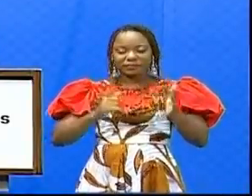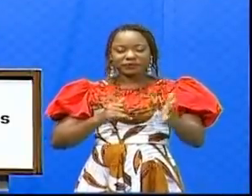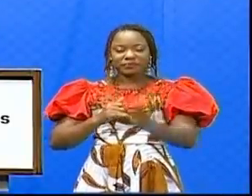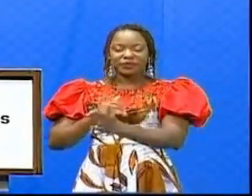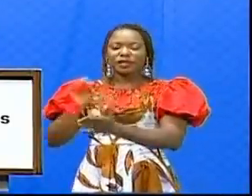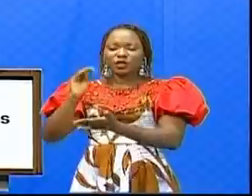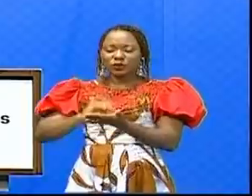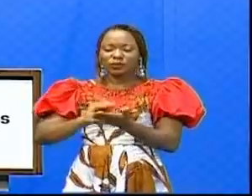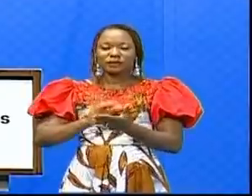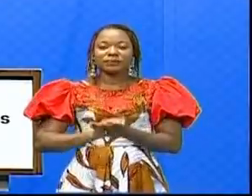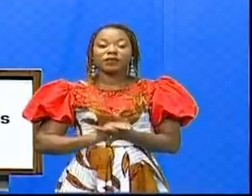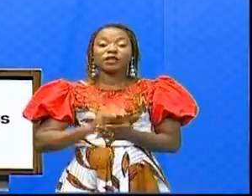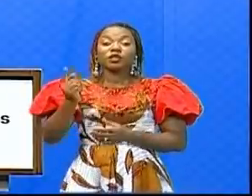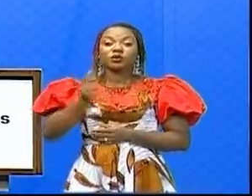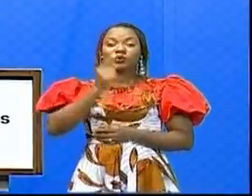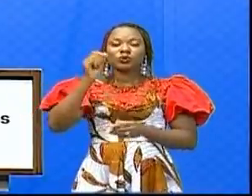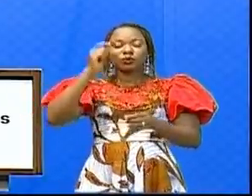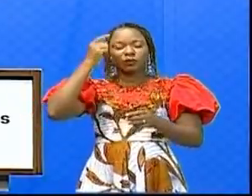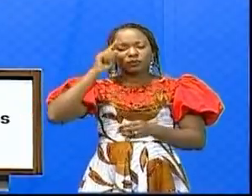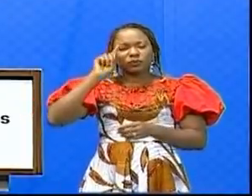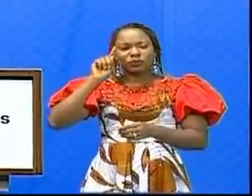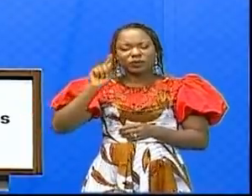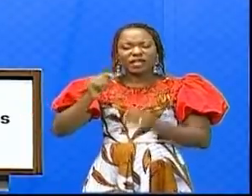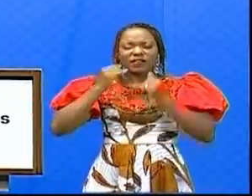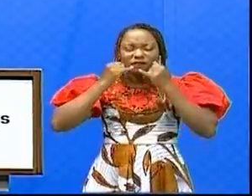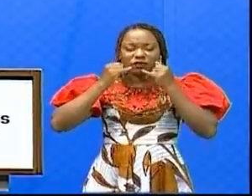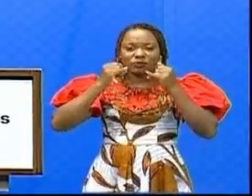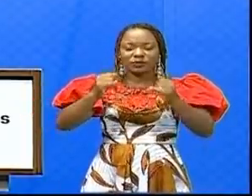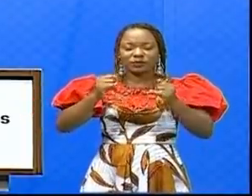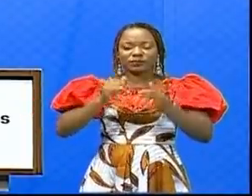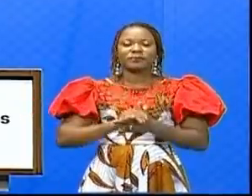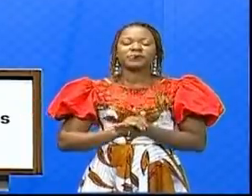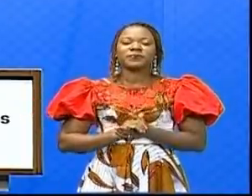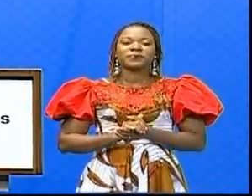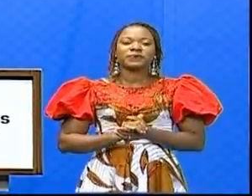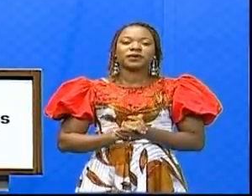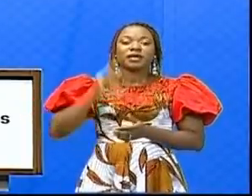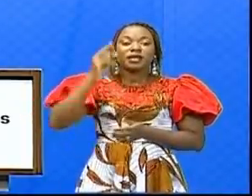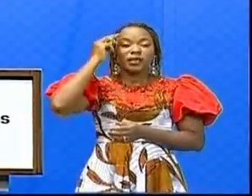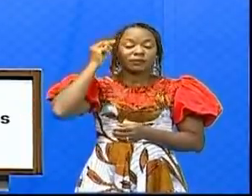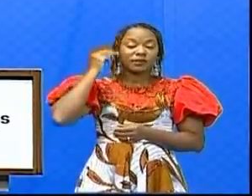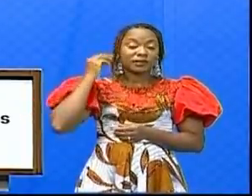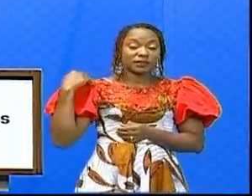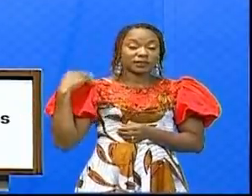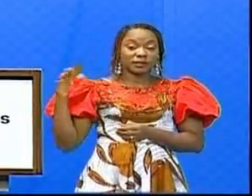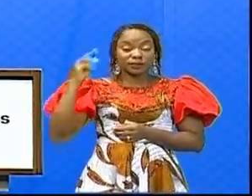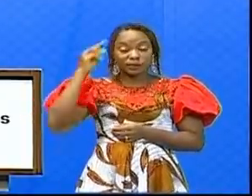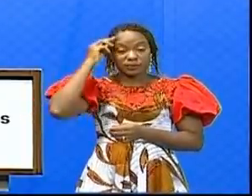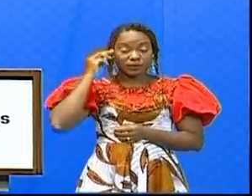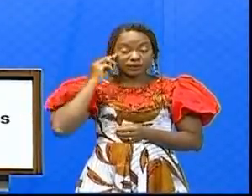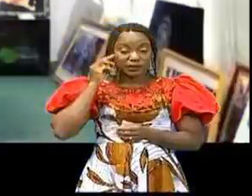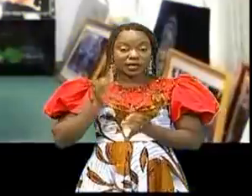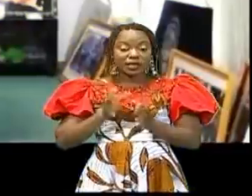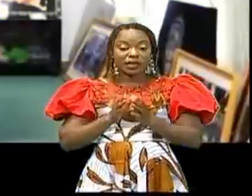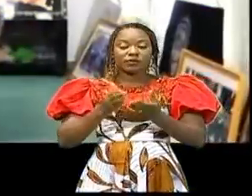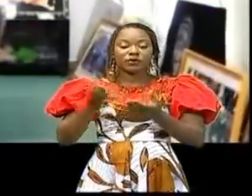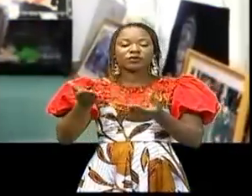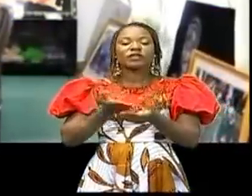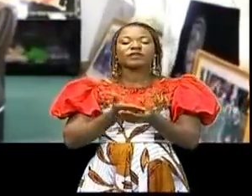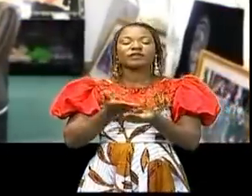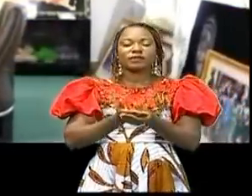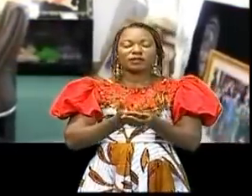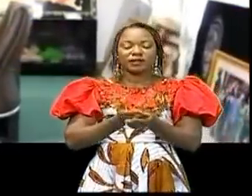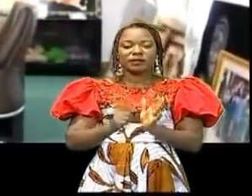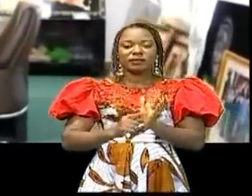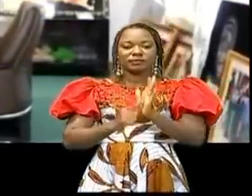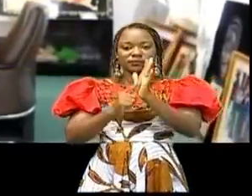son tour, toujours sur ces chapitres de points d'information, la ministre d'État, ministre du Portefeuille, a présenté au Conseil